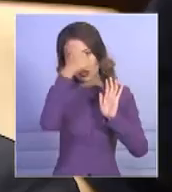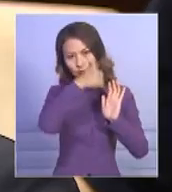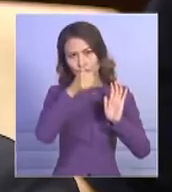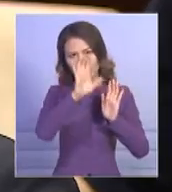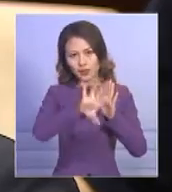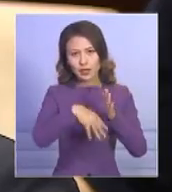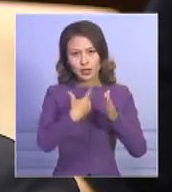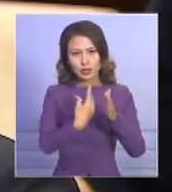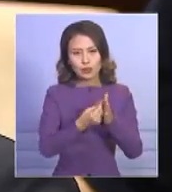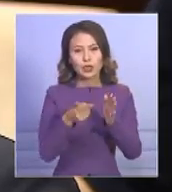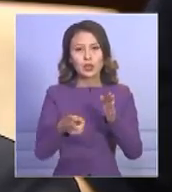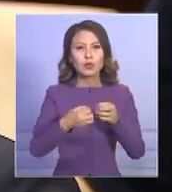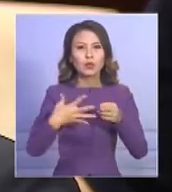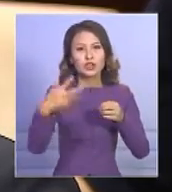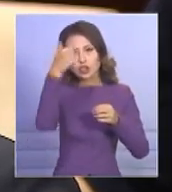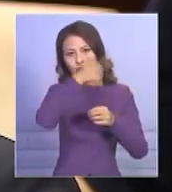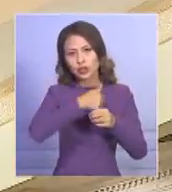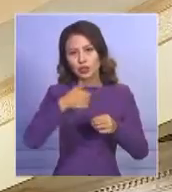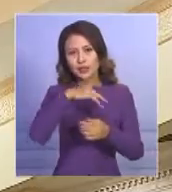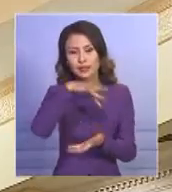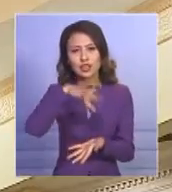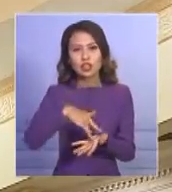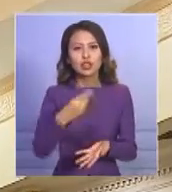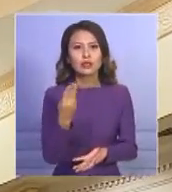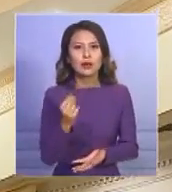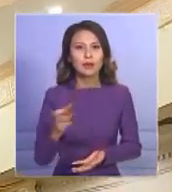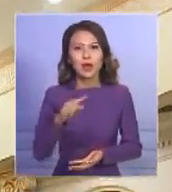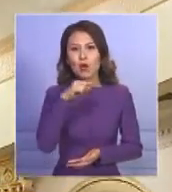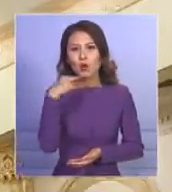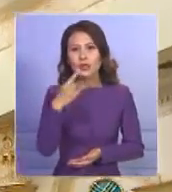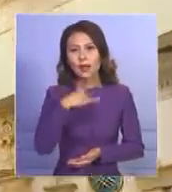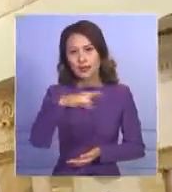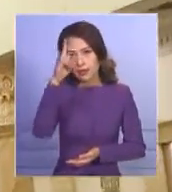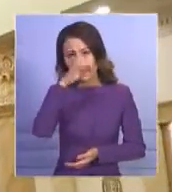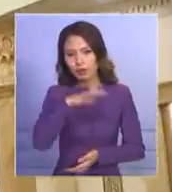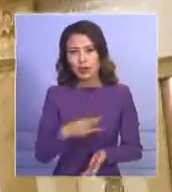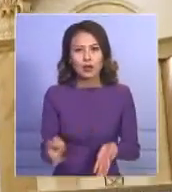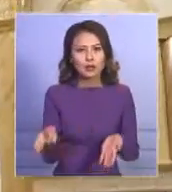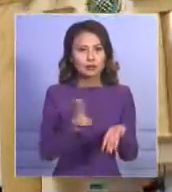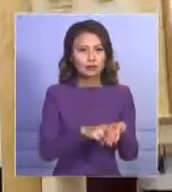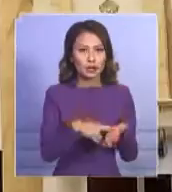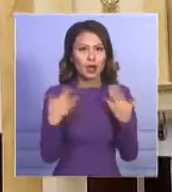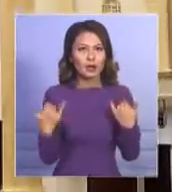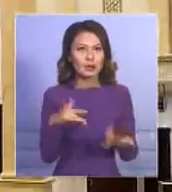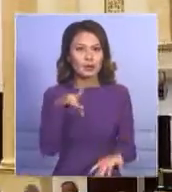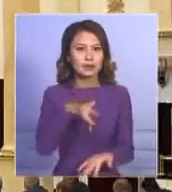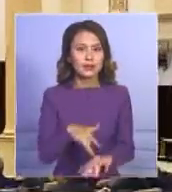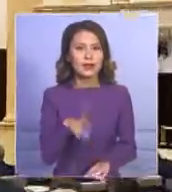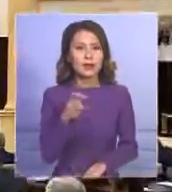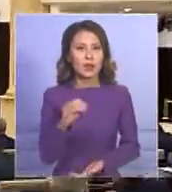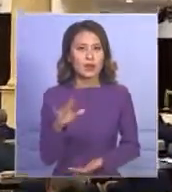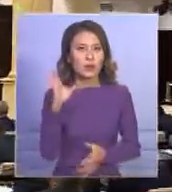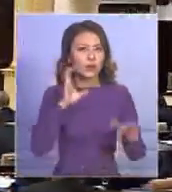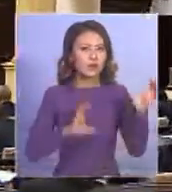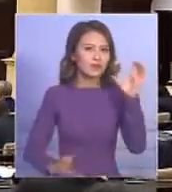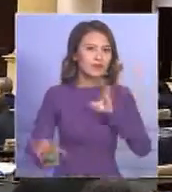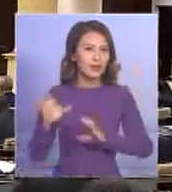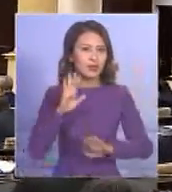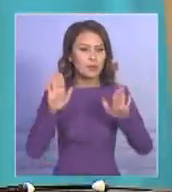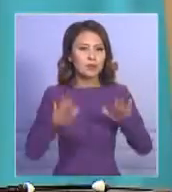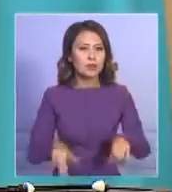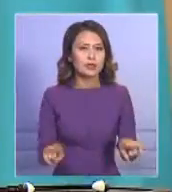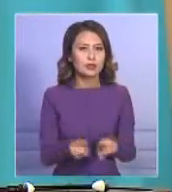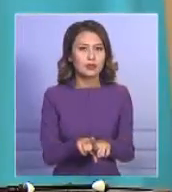мүше. Ал 2015 жылы орталықтың штаб пәтері Ресейден Қазақстанға көшірілді. Қазір орталық Назарбаев университетінің